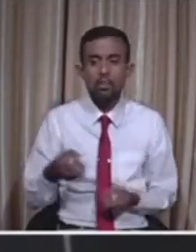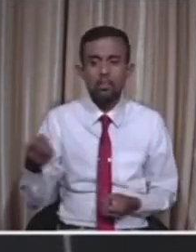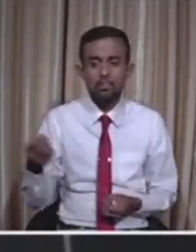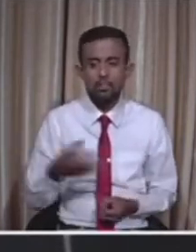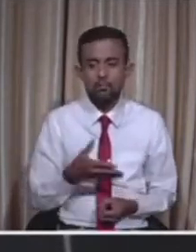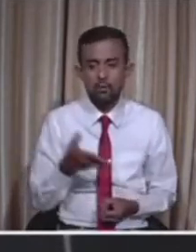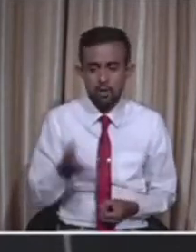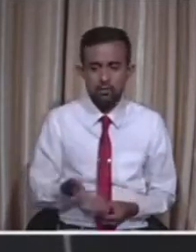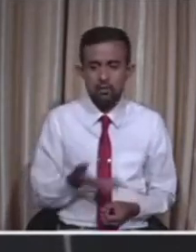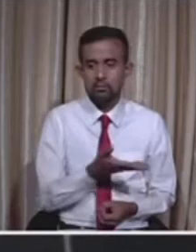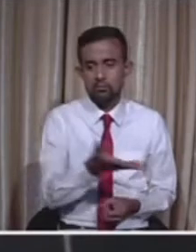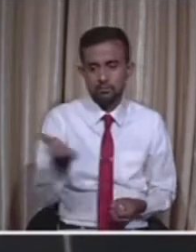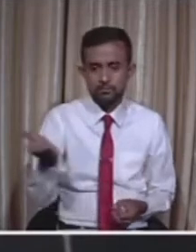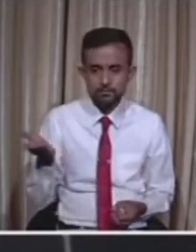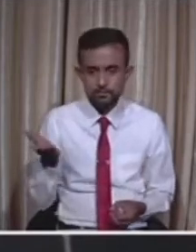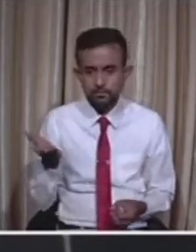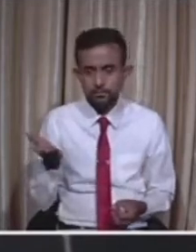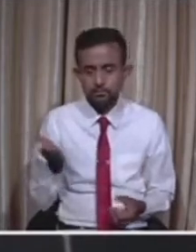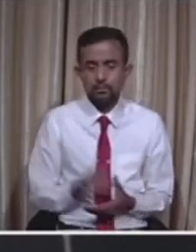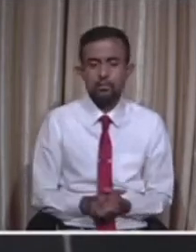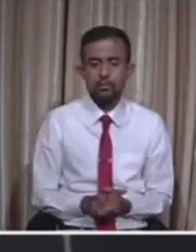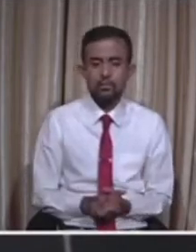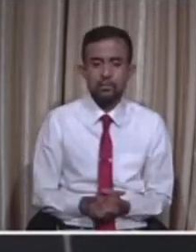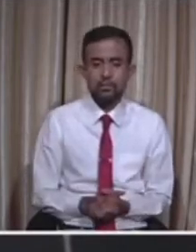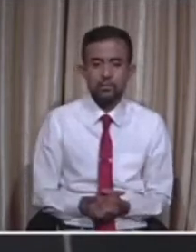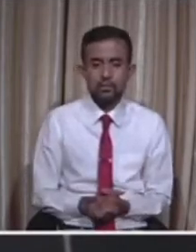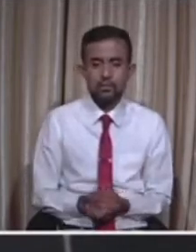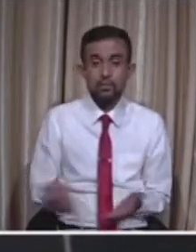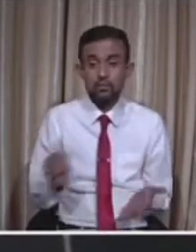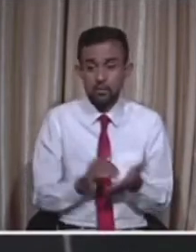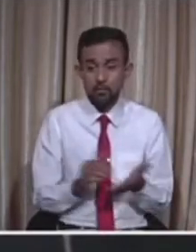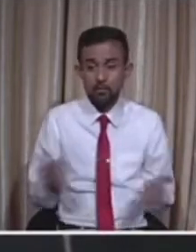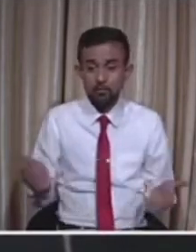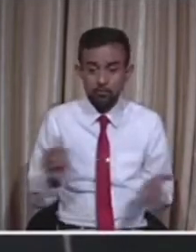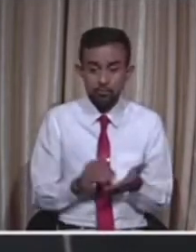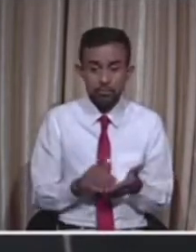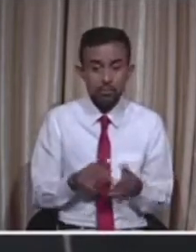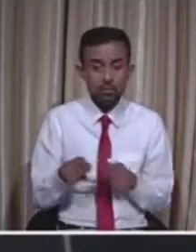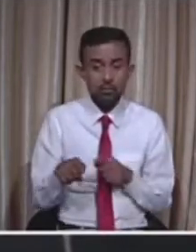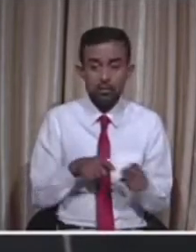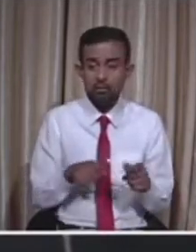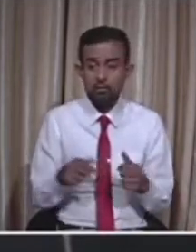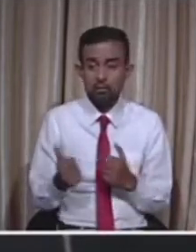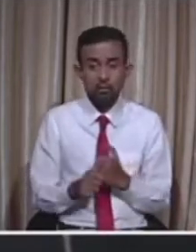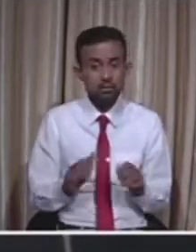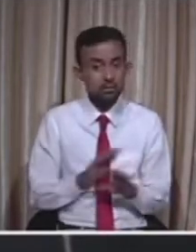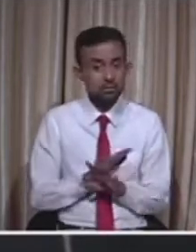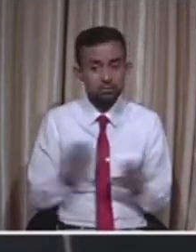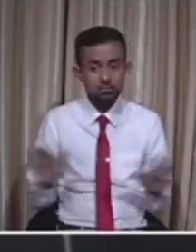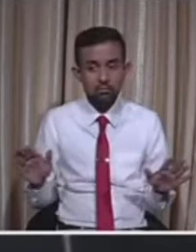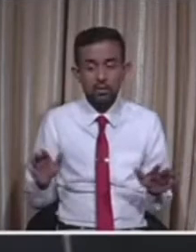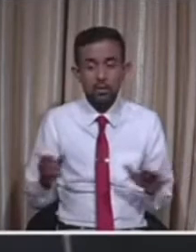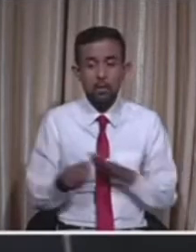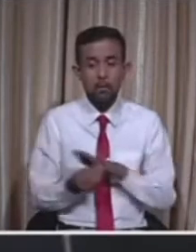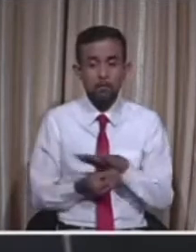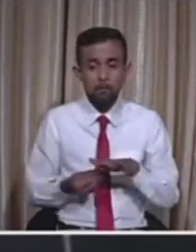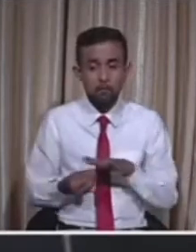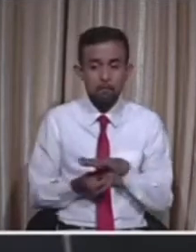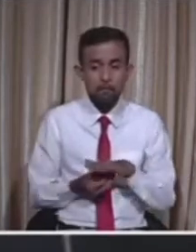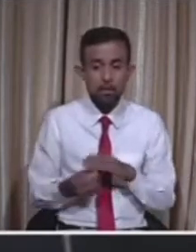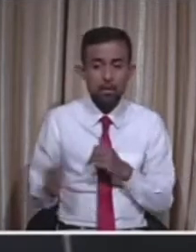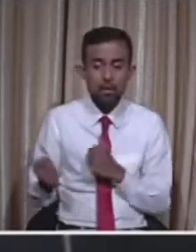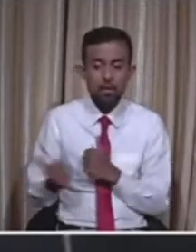මේ සභා ගර්භය ඇතුලේ. ඒ වගේම නැවත මෙවැනි තත්ත්වයක් නිර්මාණය නොවන පරිසරයක් නිර්මාණය